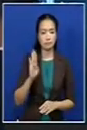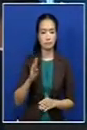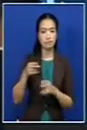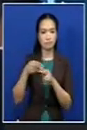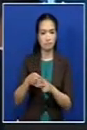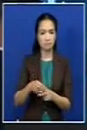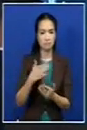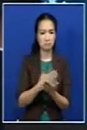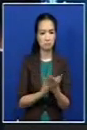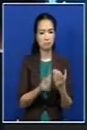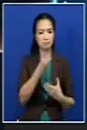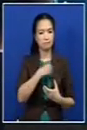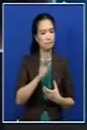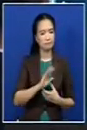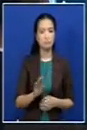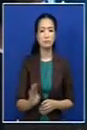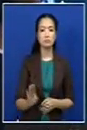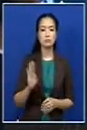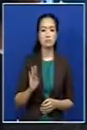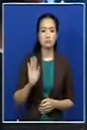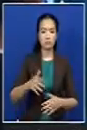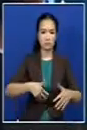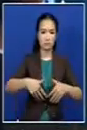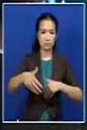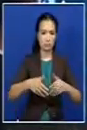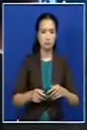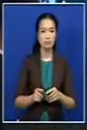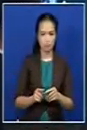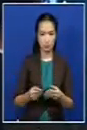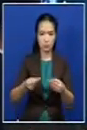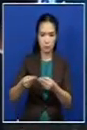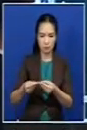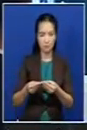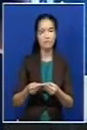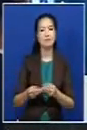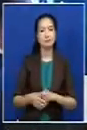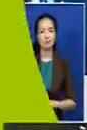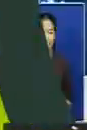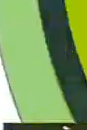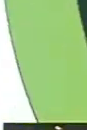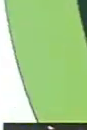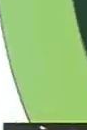แสวงหากำไรนะคะเพราะนี่คือบริษัทของประชาชนที่เป็นหุ้นส่วนใหญ่ที่สุดค่ะ